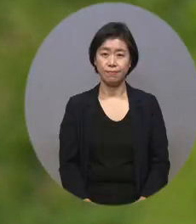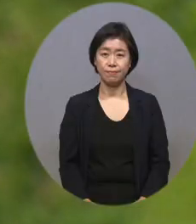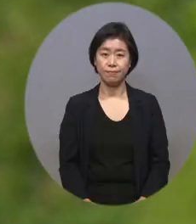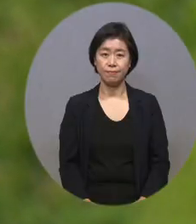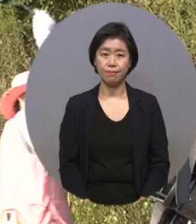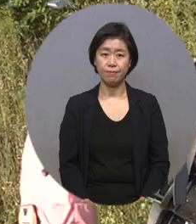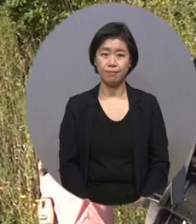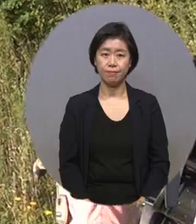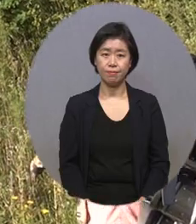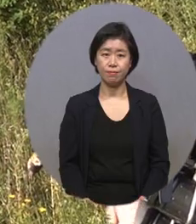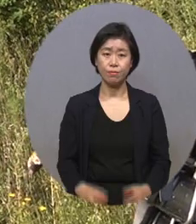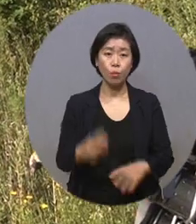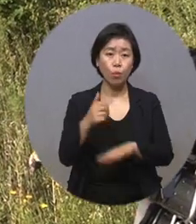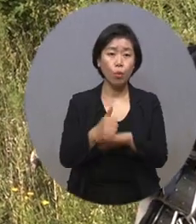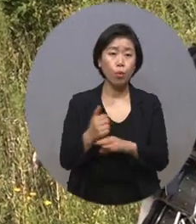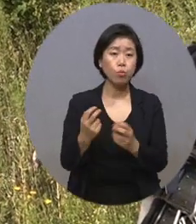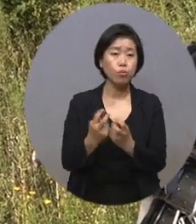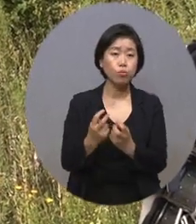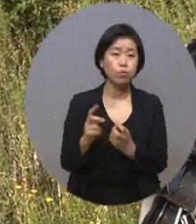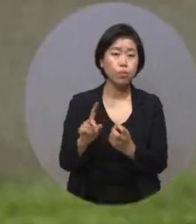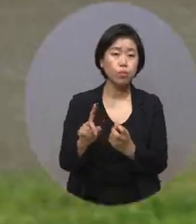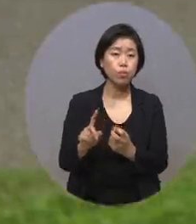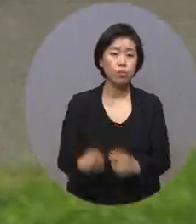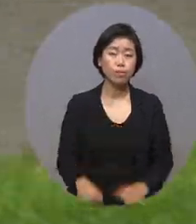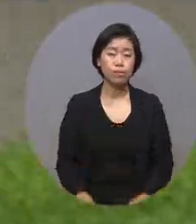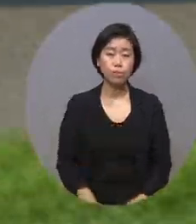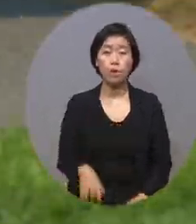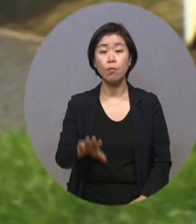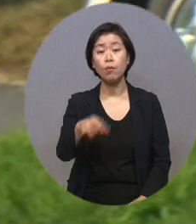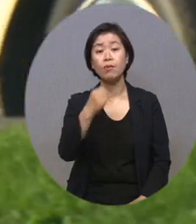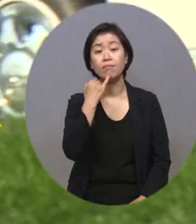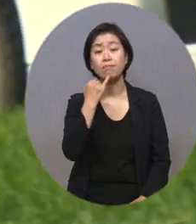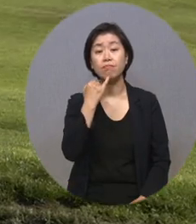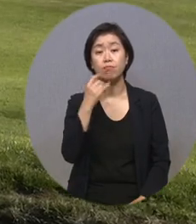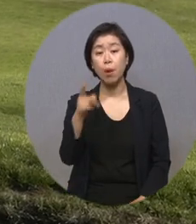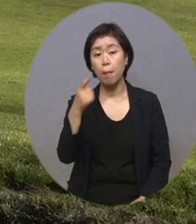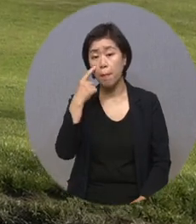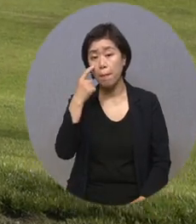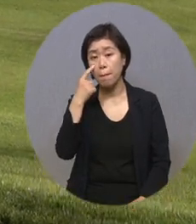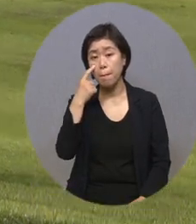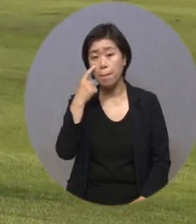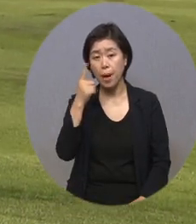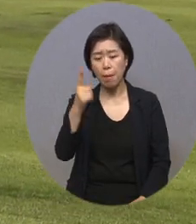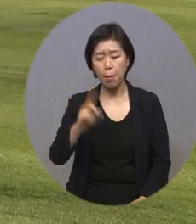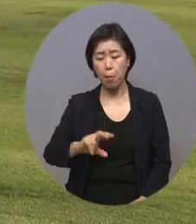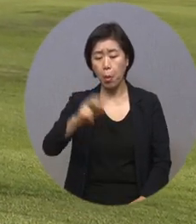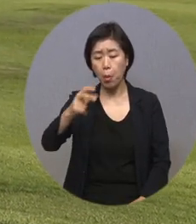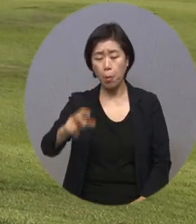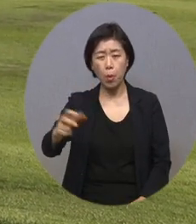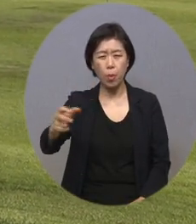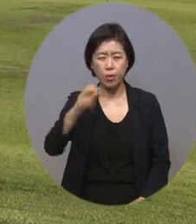어떻게 됐어? 괜찮아, 볼 있을 것 같아. 한번 가서 보자. 한 번 튀었어, 한 번.